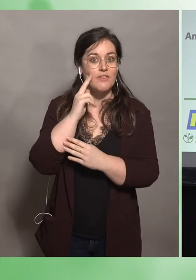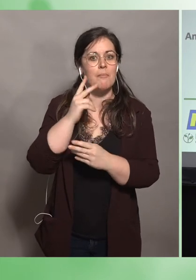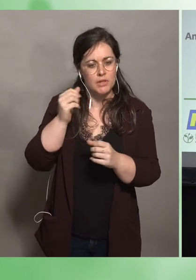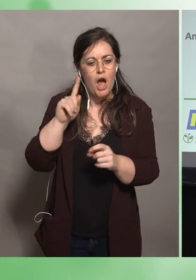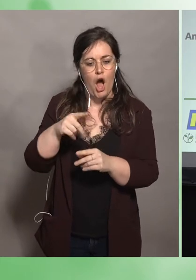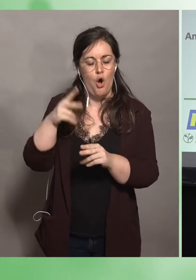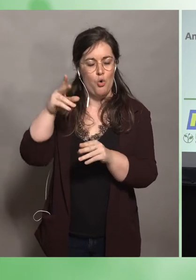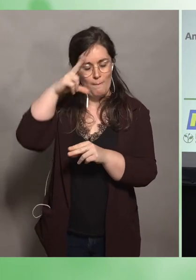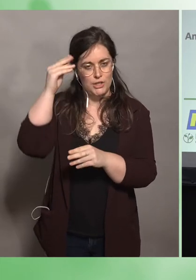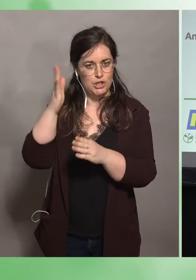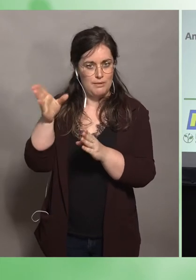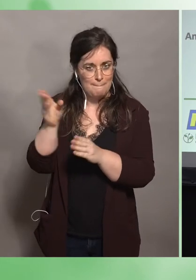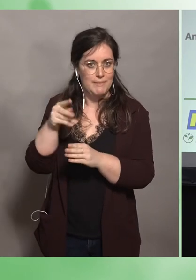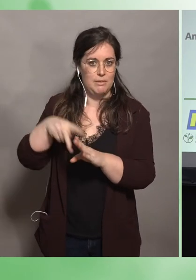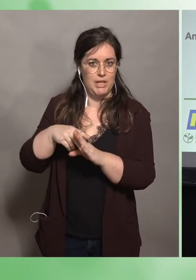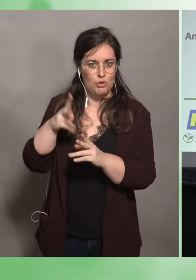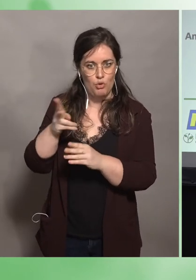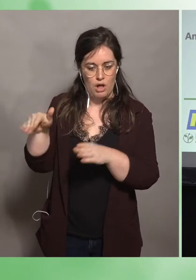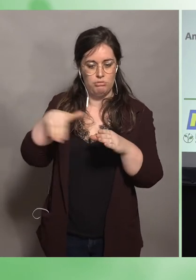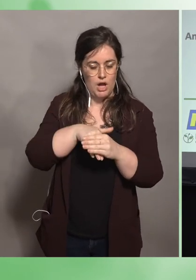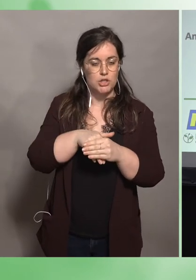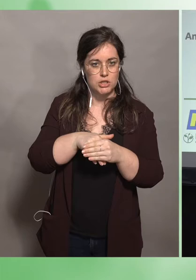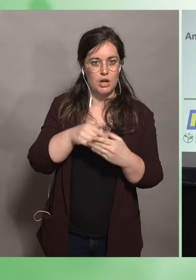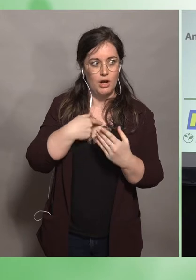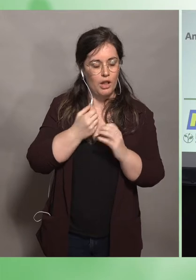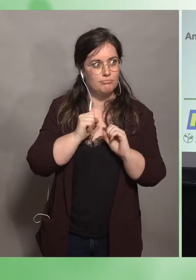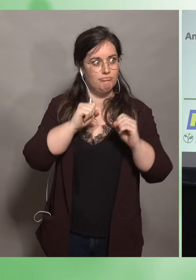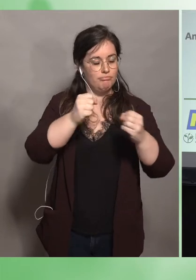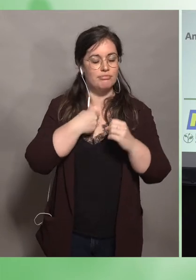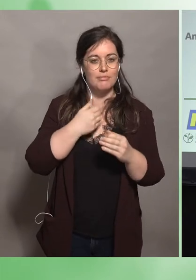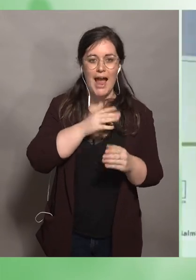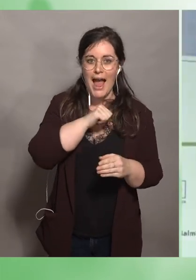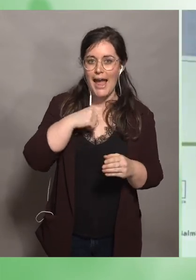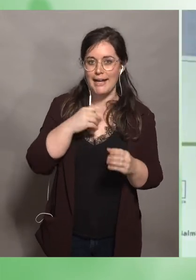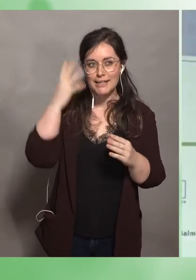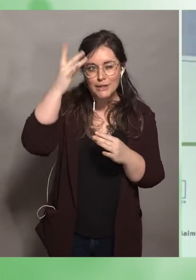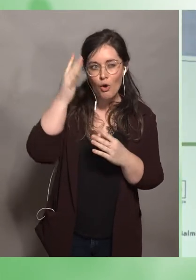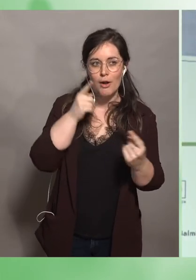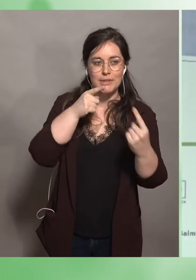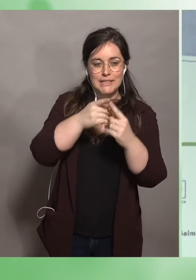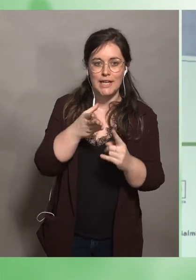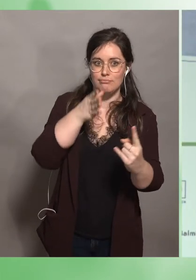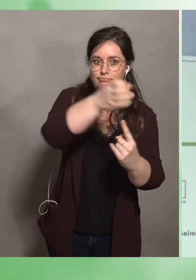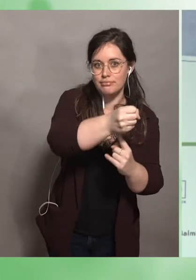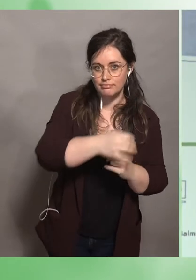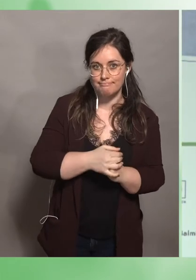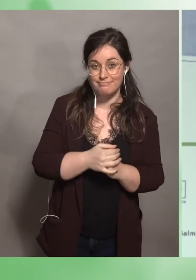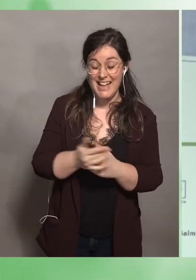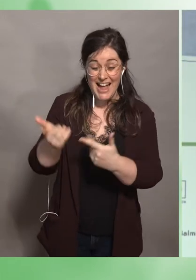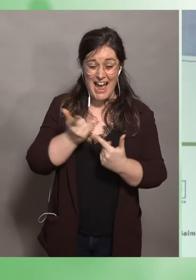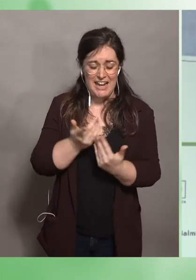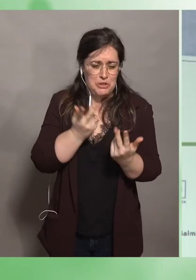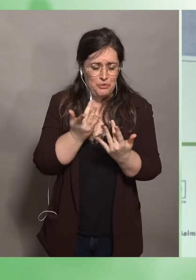Behinderung anstellen und dass man dort aufgehen kann und seine Träume und Ziele verwirklichen kann. In der Einladung haben Sie vielleicht gelesen, dass ich